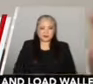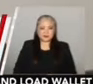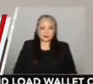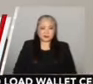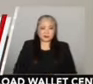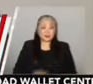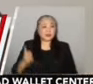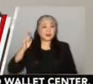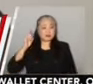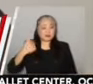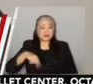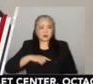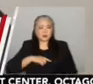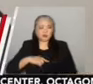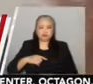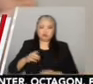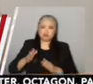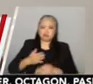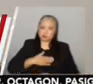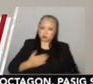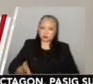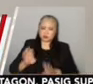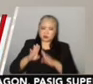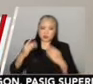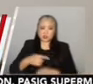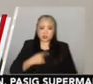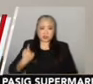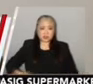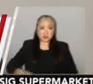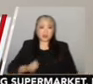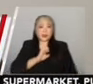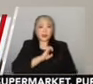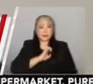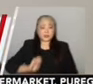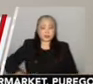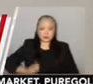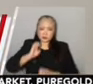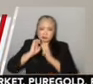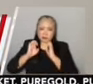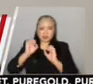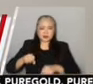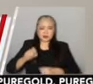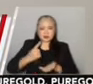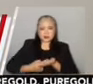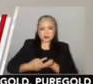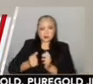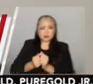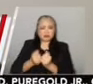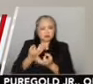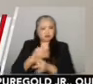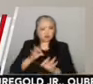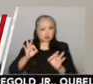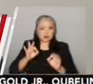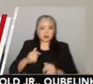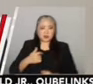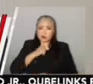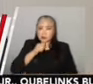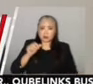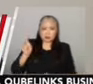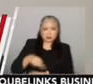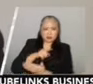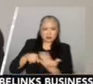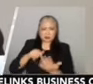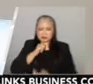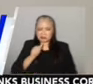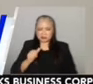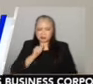The Chinese embassy can talk to us freely without me condemning or becoming